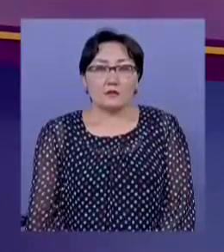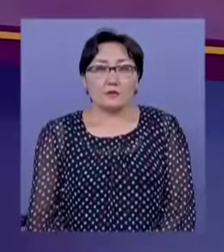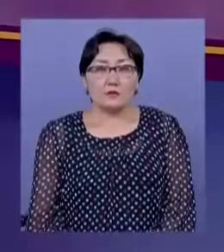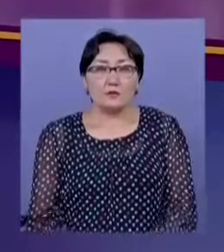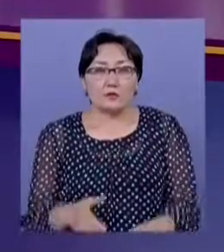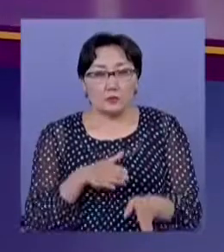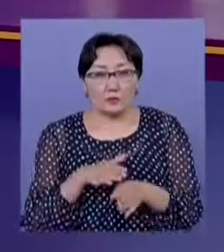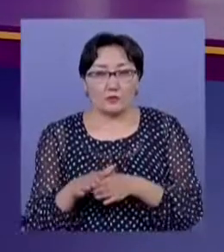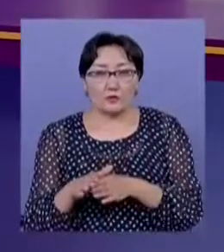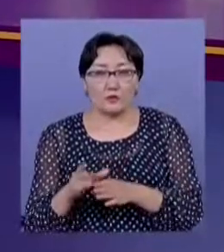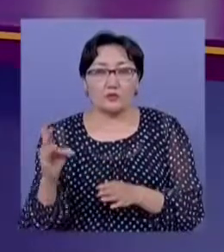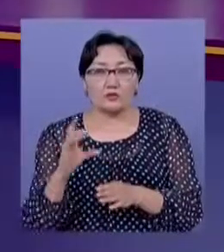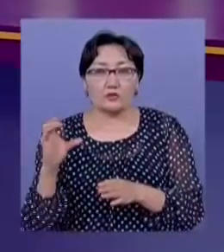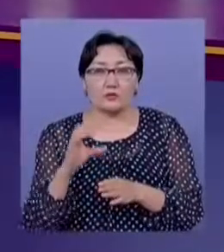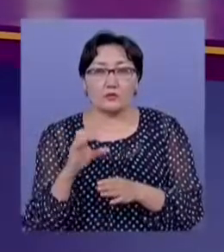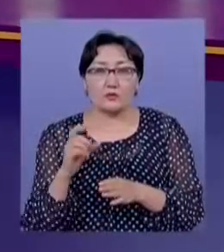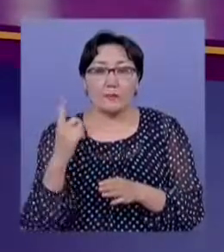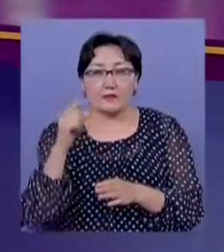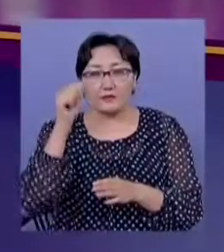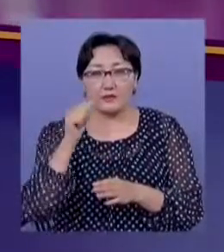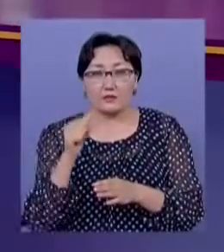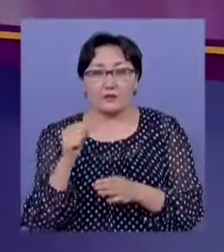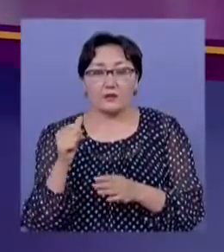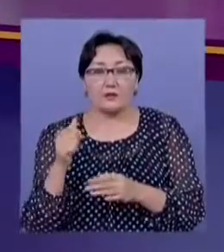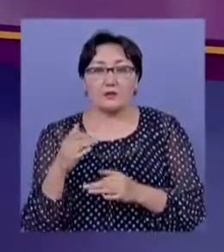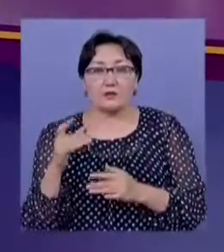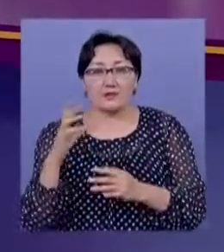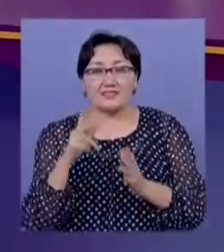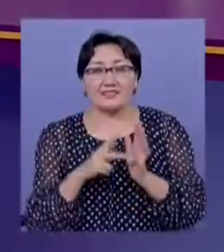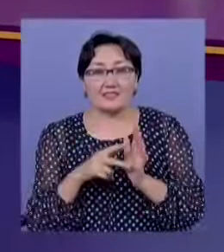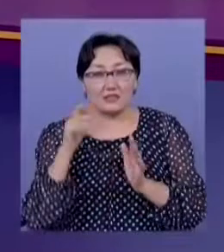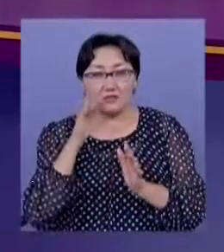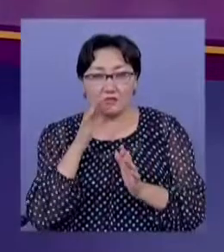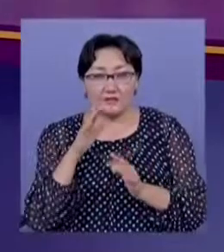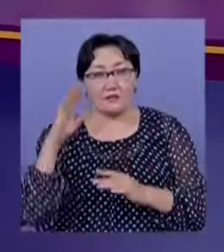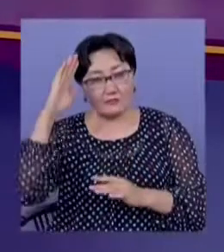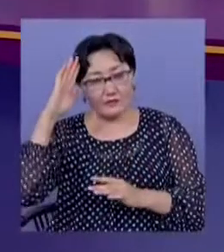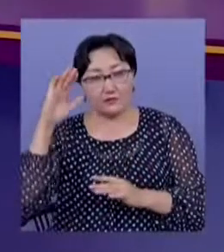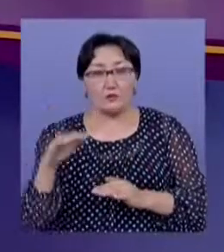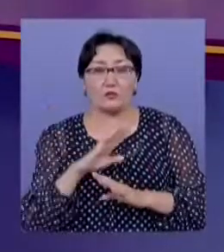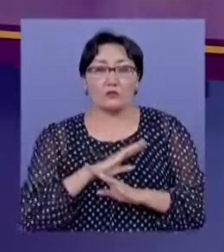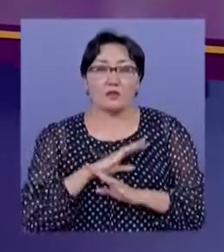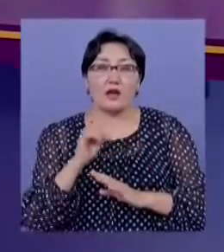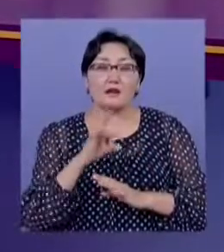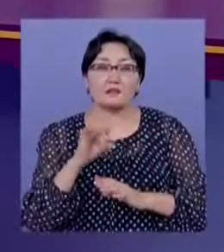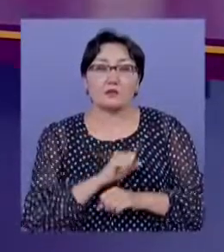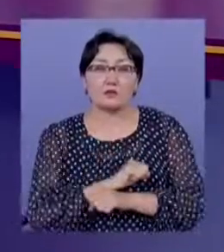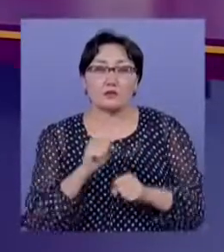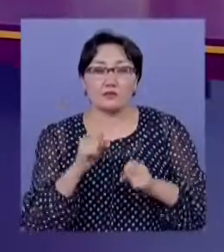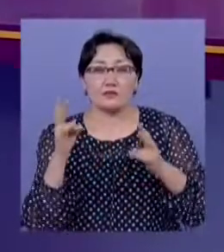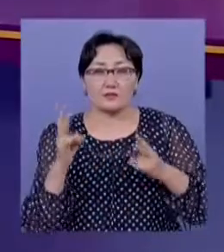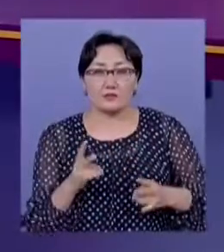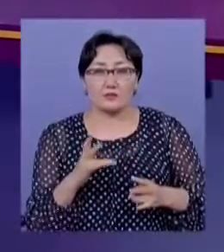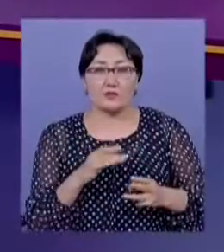Енді толығырақ. Нұр-Сұлтанда бір ай бойы ес-түссіз жатқан 8 жасар бала қайтыс болды. Ол арыста болған жарылыстан зардап